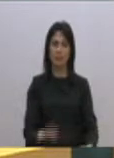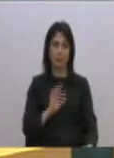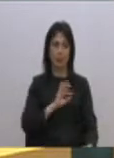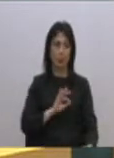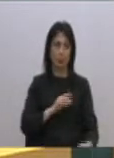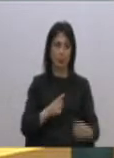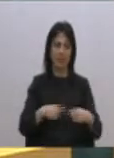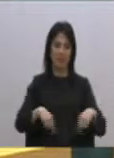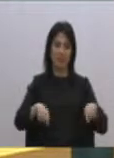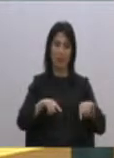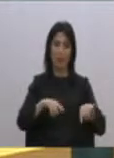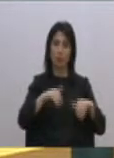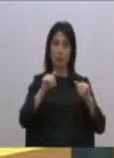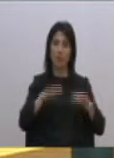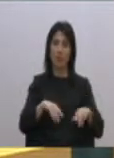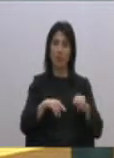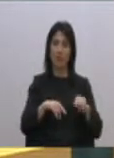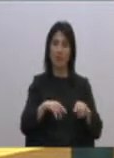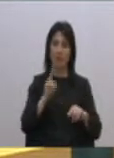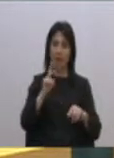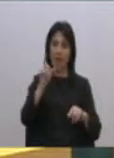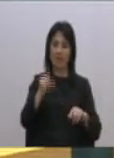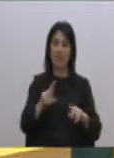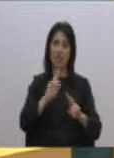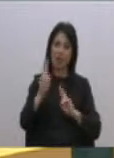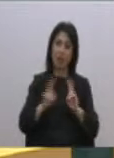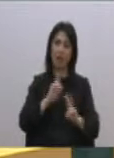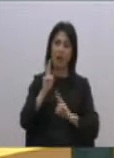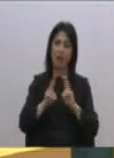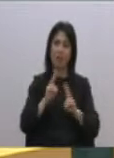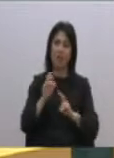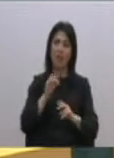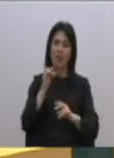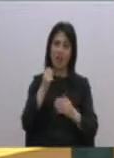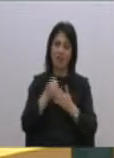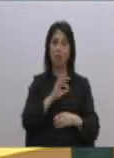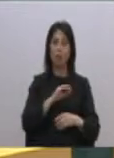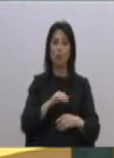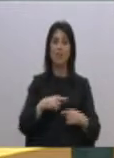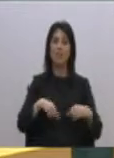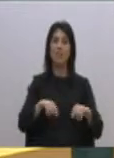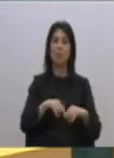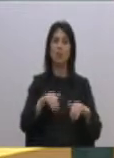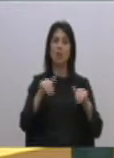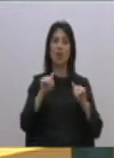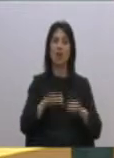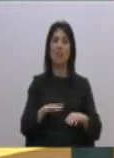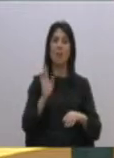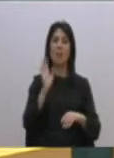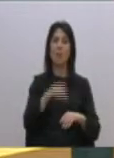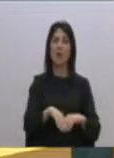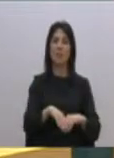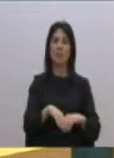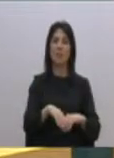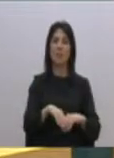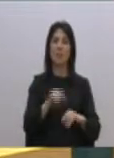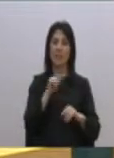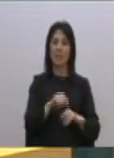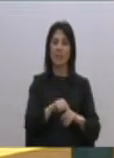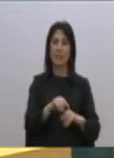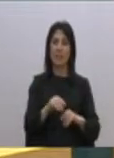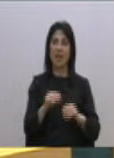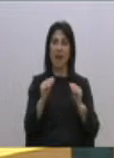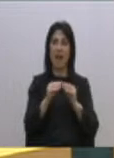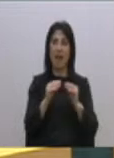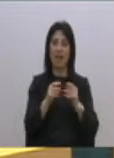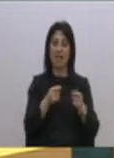იუსტიციის საბჭოს გადაწყვეტილება კანდიდატმა და დაინტერესებულმა პირმა გადაწყვეტილება მაინც და იქ 10